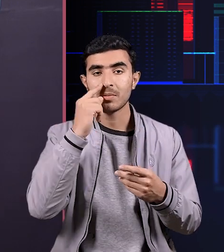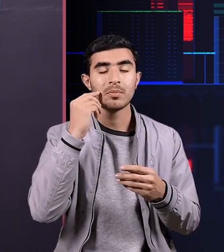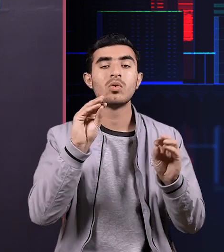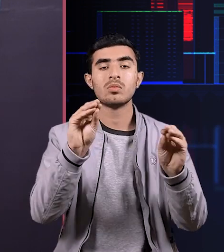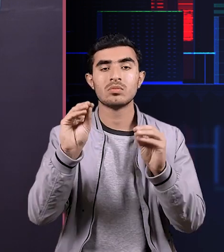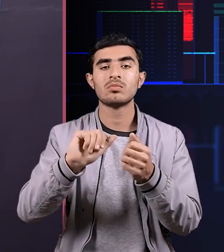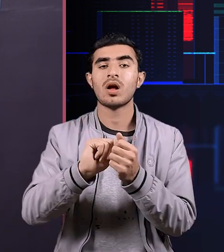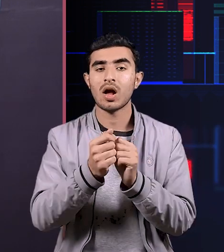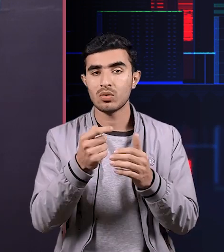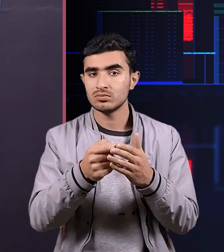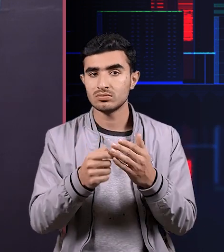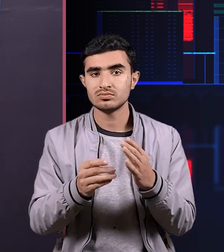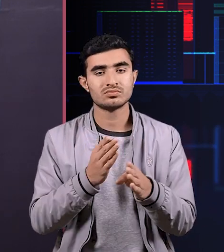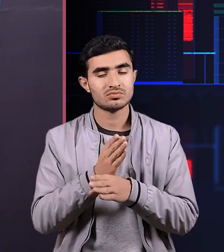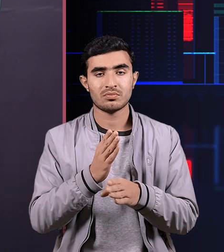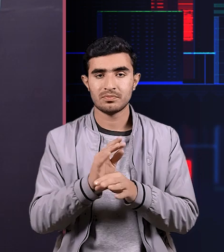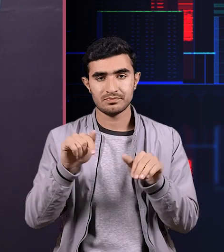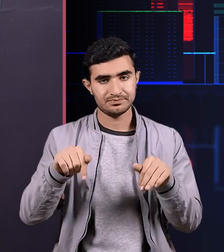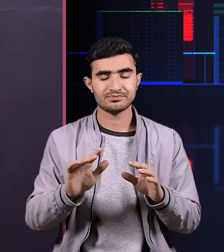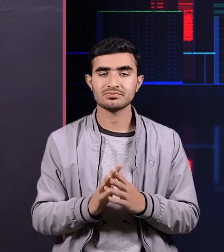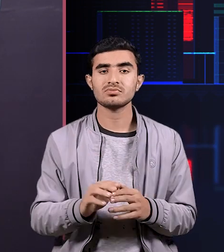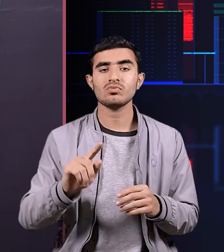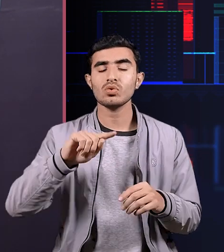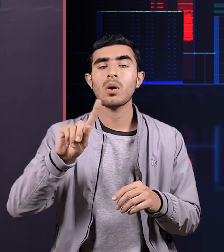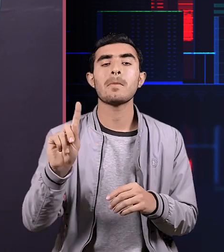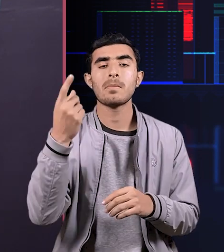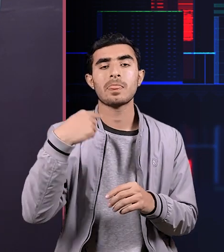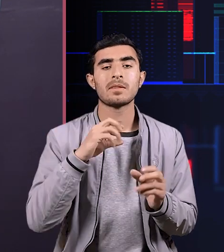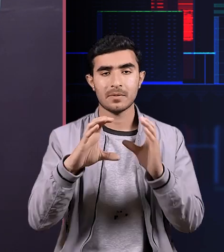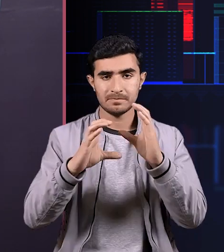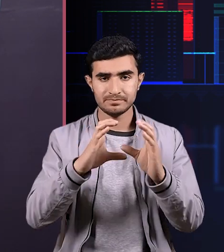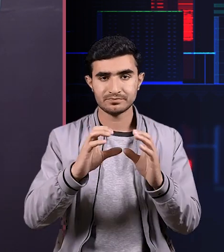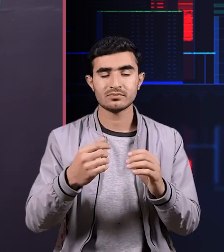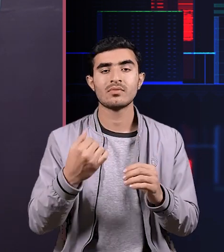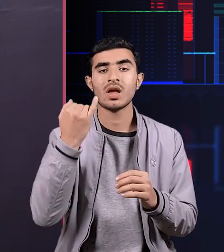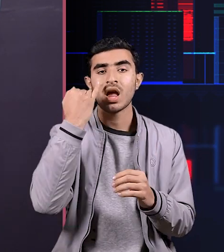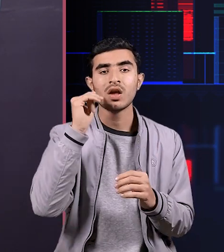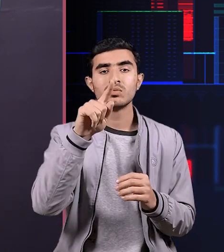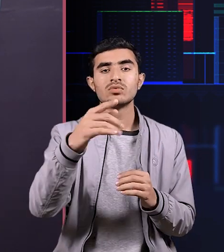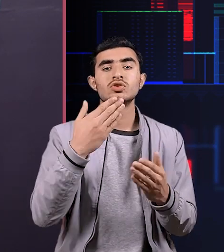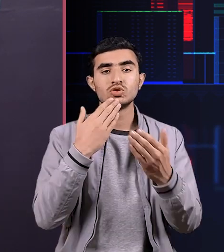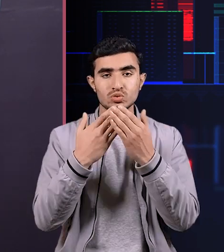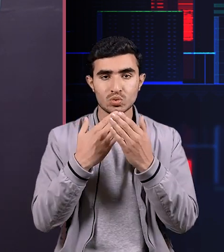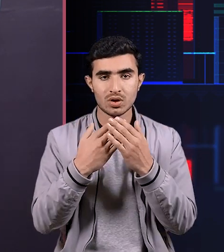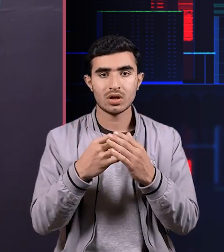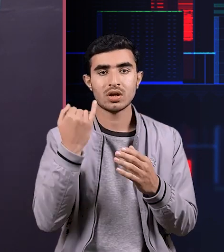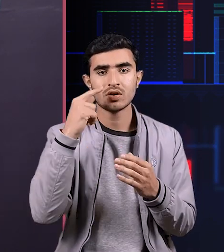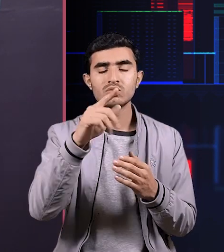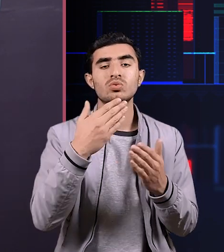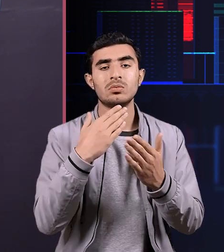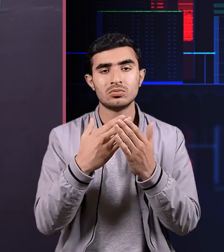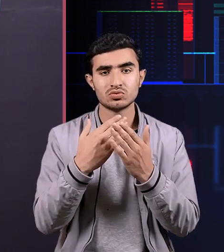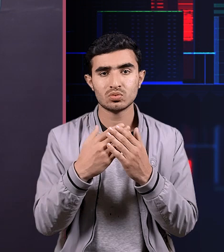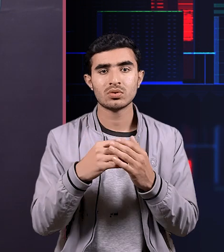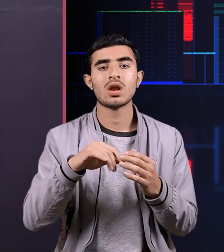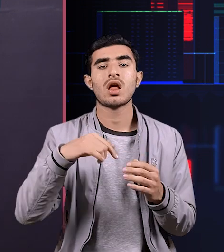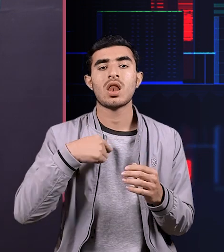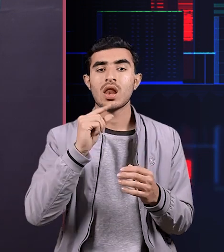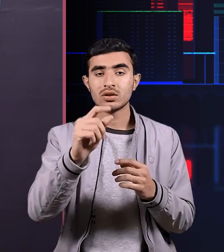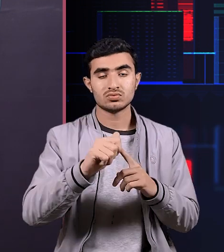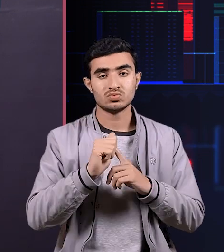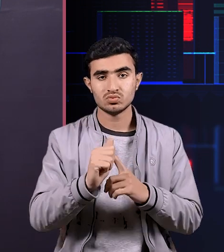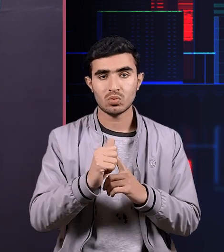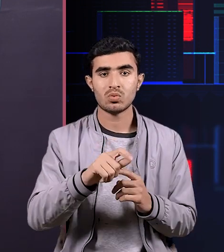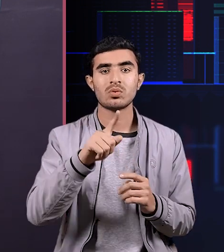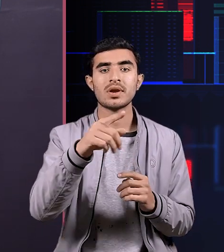स्टूडेंट्स को कि उन लोगों को चाहिए कि वो अपनी पढ़ाई के साथ साथ जो वो स्कूल, कॉलेज में या यूनिवर्सिटी में कर रही हैं, वो